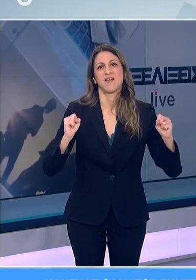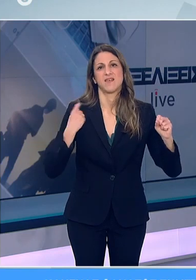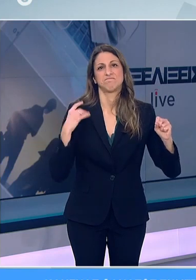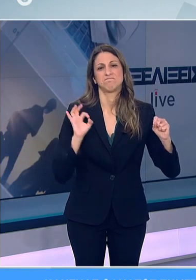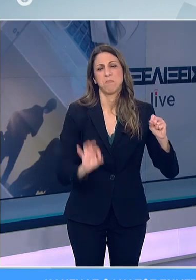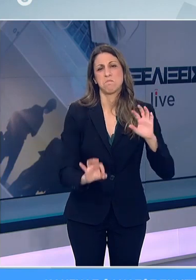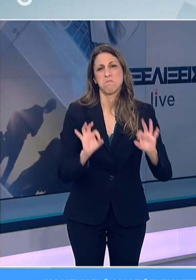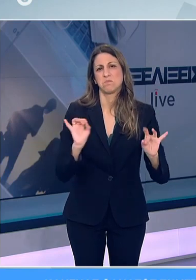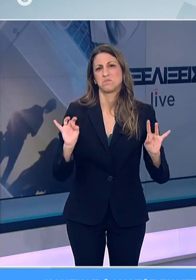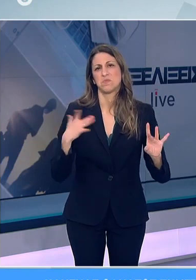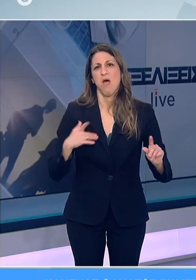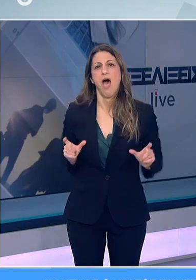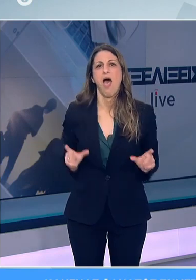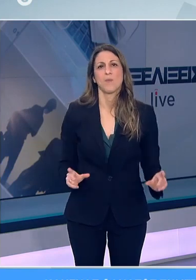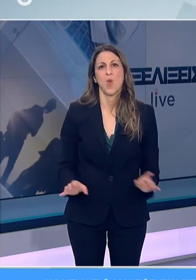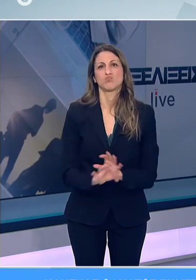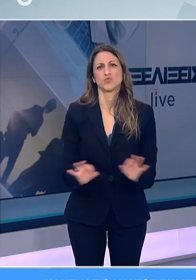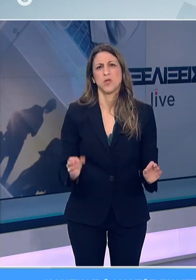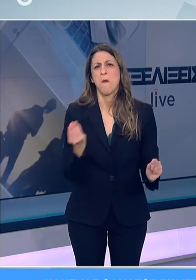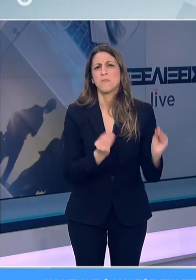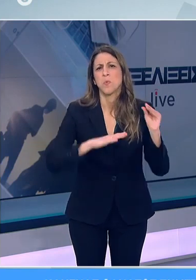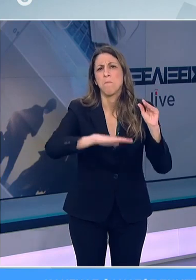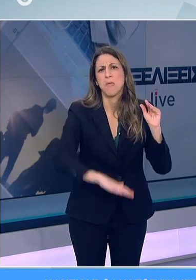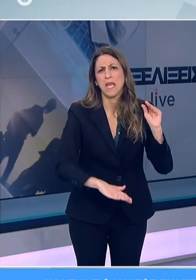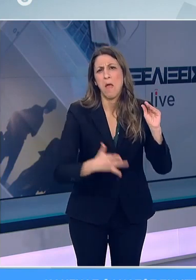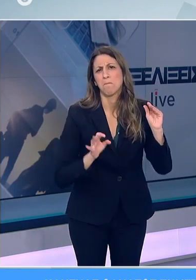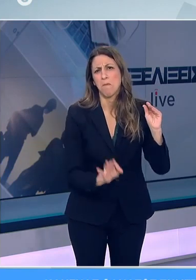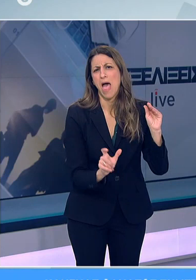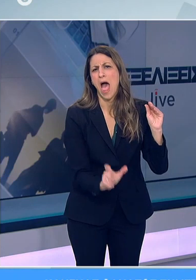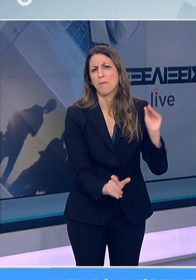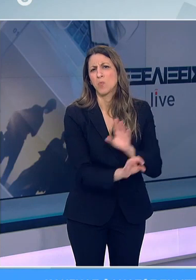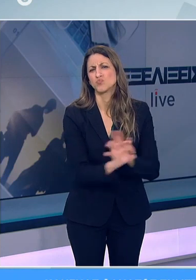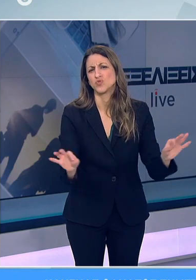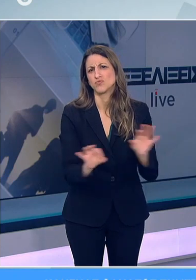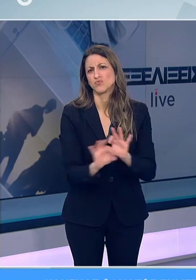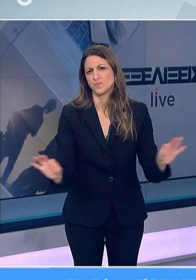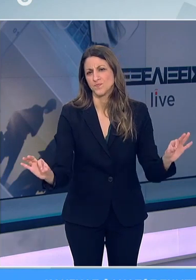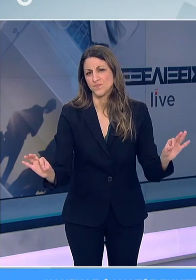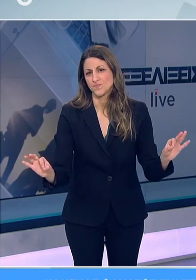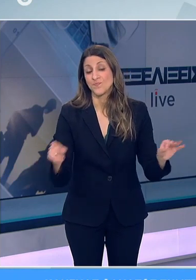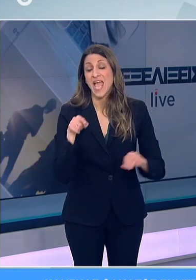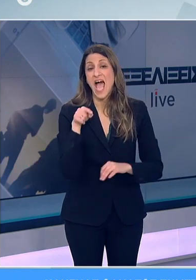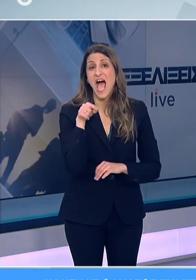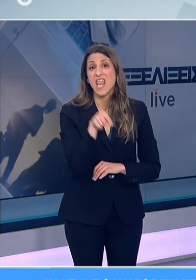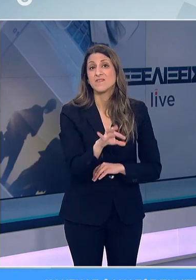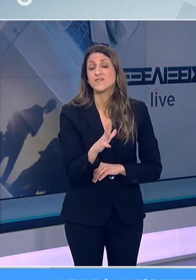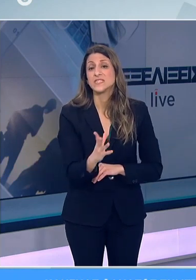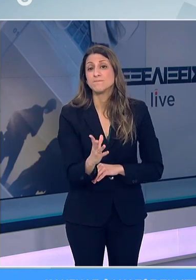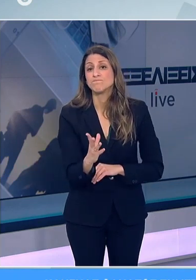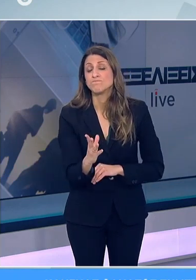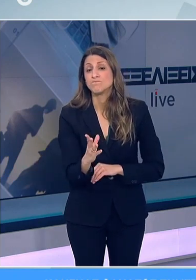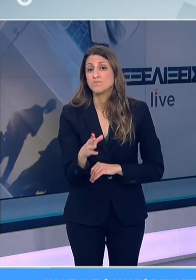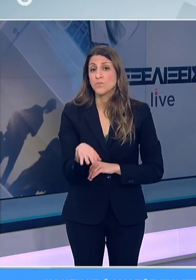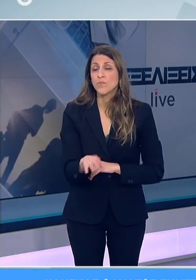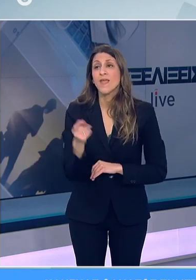Τα μικρά παιδιά κινδυνεύουν ακόμα λιγότερο. Ο ρόλος τους στη διασπορά και στη μετάδοση νόσου δεν φαίνεται να είναι πολύ μεγάλος